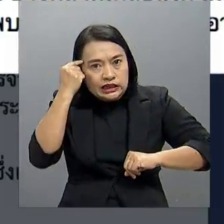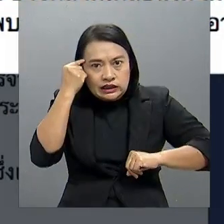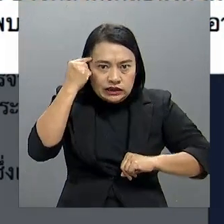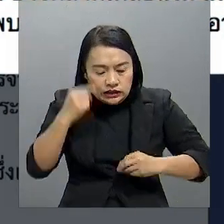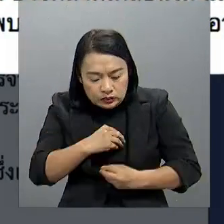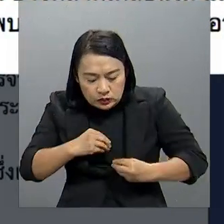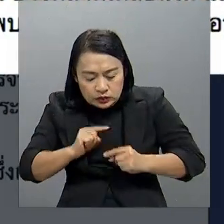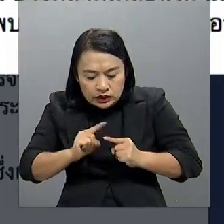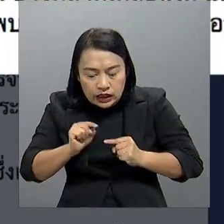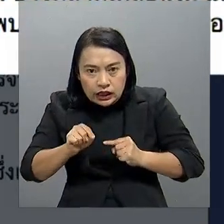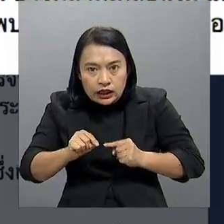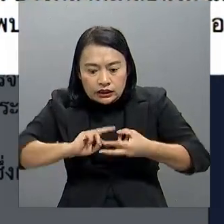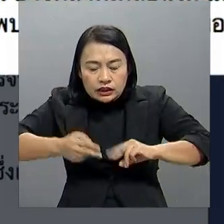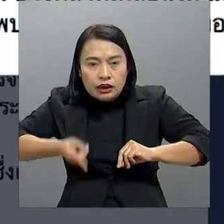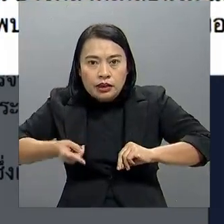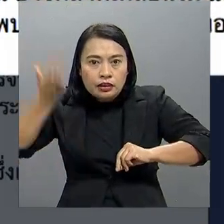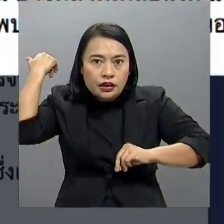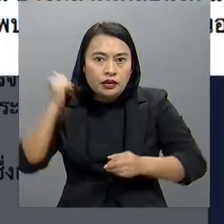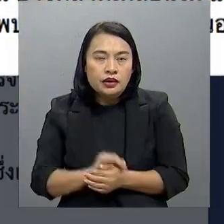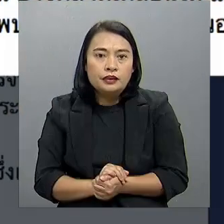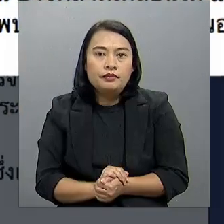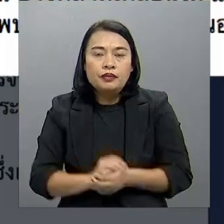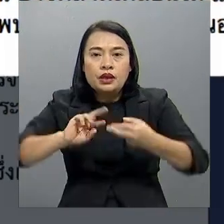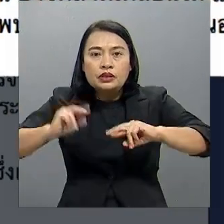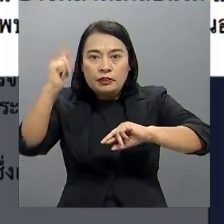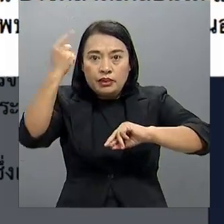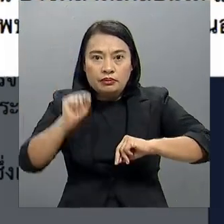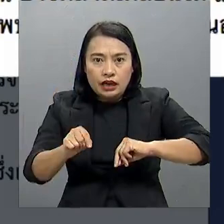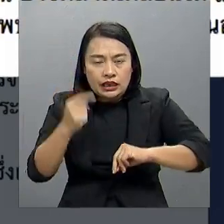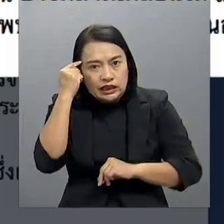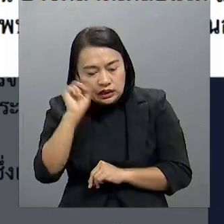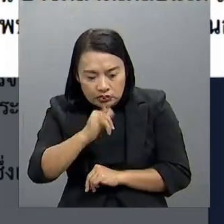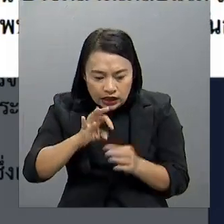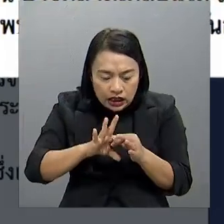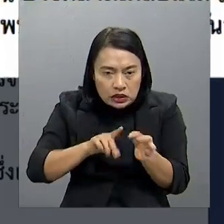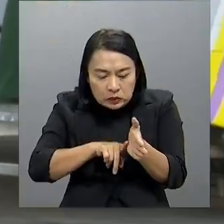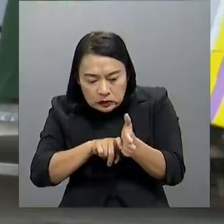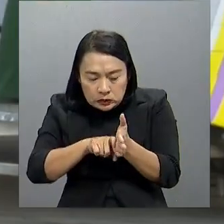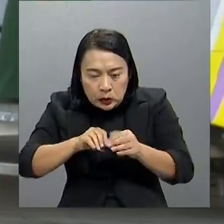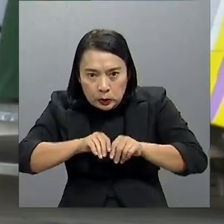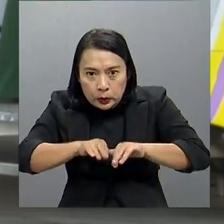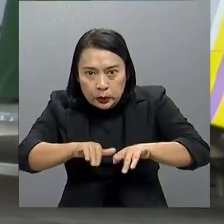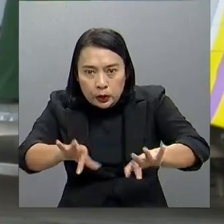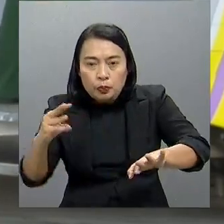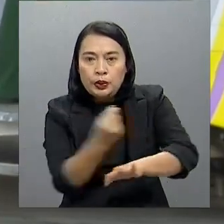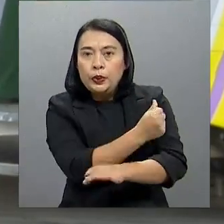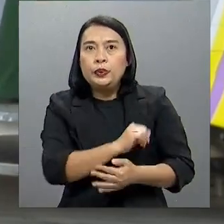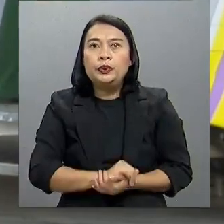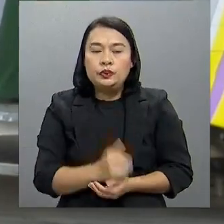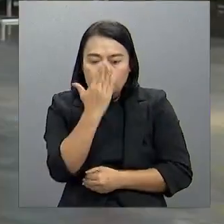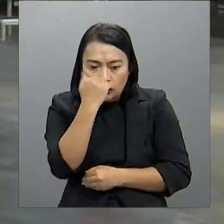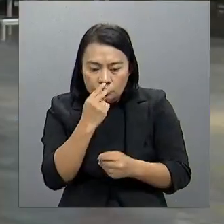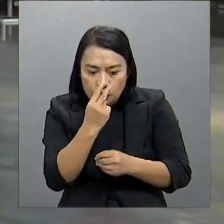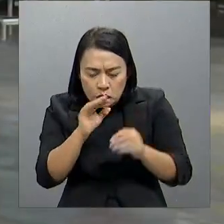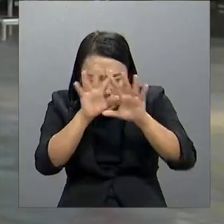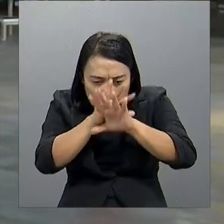สายพันธุ์เดิมได้ 2สายพันธุ์ใหม่อาจจะมีความสามารถในการแพร่อย่างรวดเร็วเพราะมีความคล้ายคลึงกับสายพันธุ์ของ